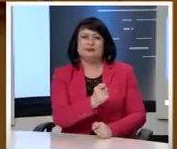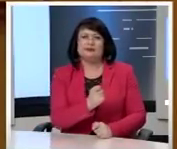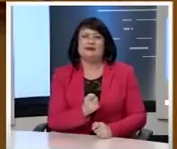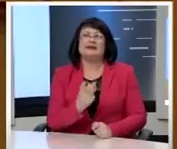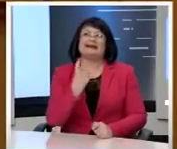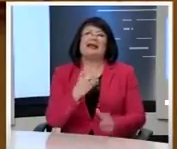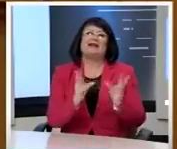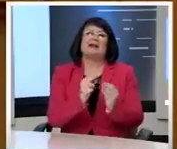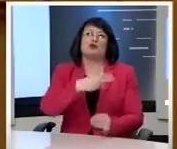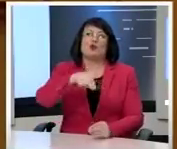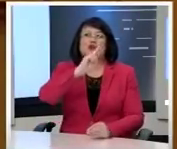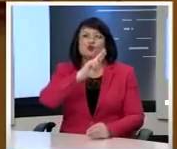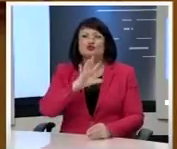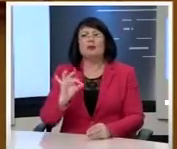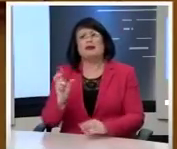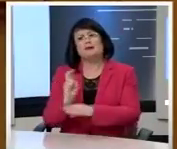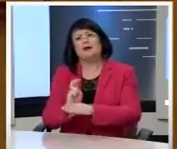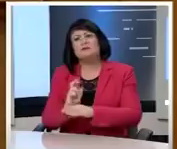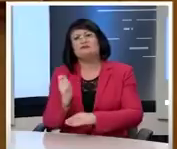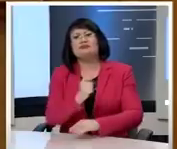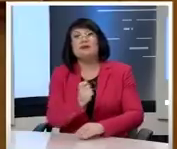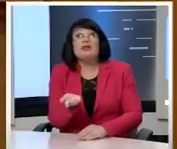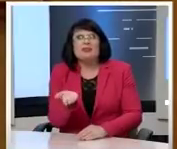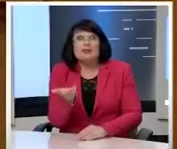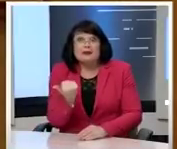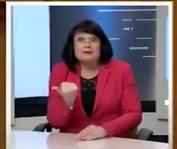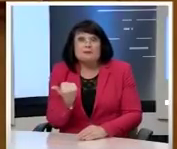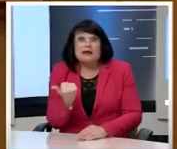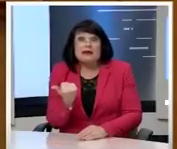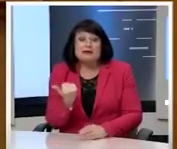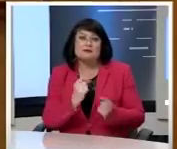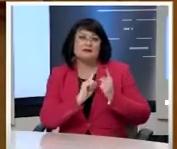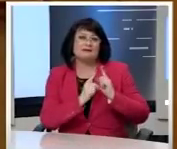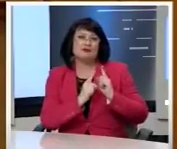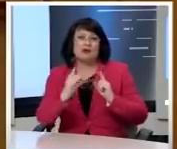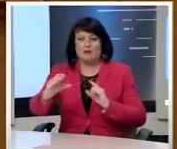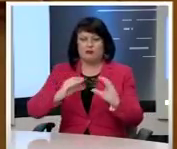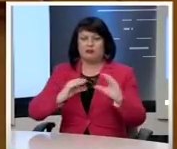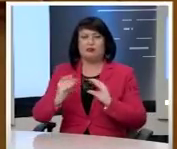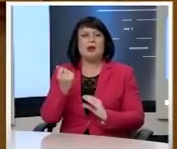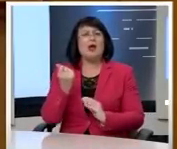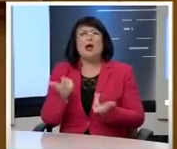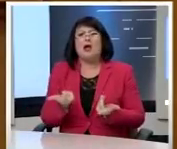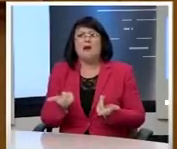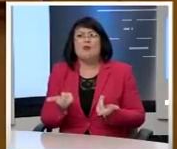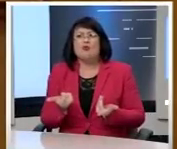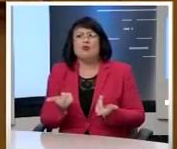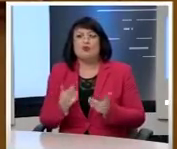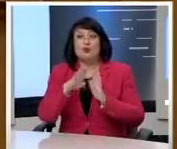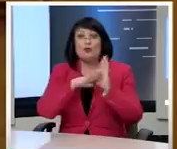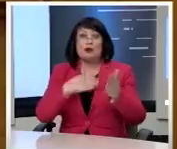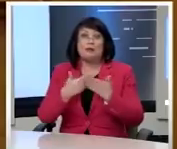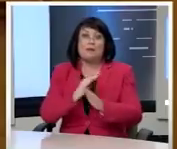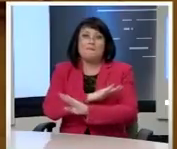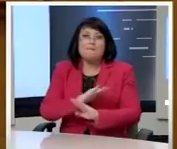30 για τόκους και 50 για χρεολύσια, και δεν υπήρχε συμφωνία χρηματοδότησης. Το πρόγραμμα είχε